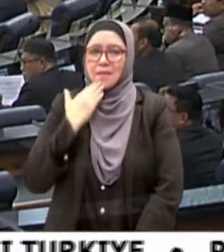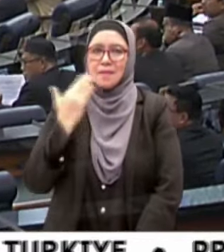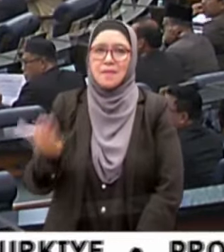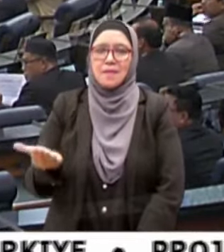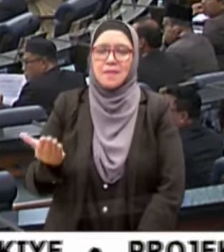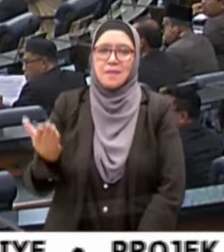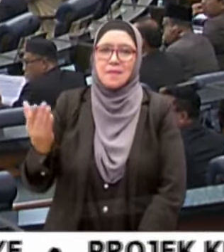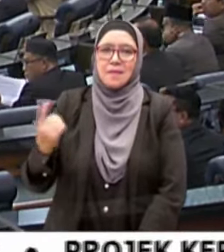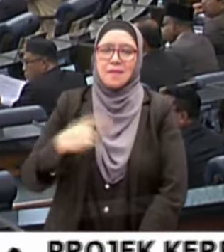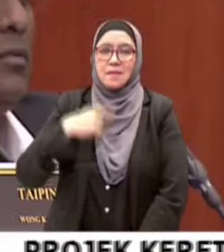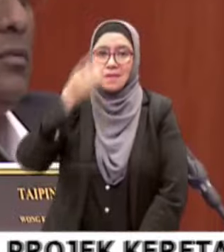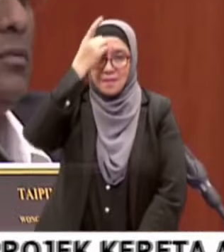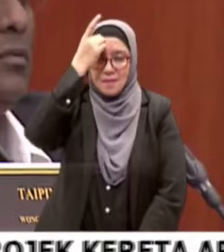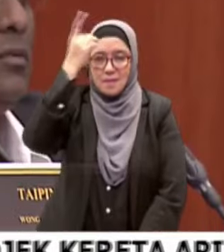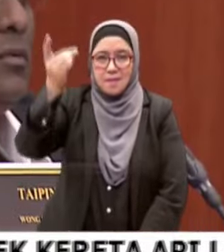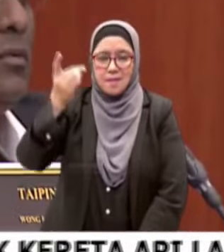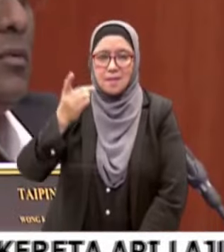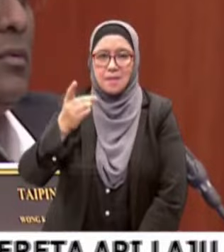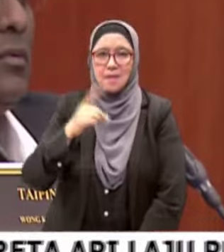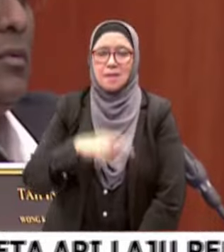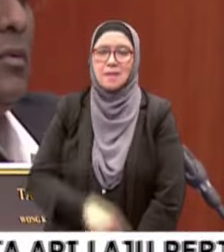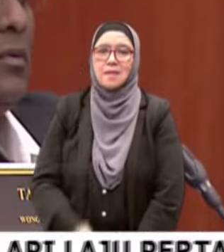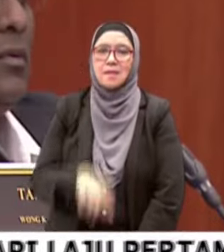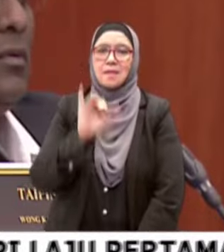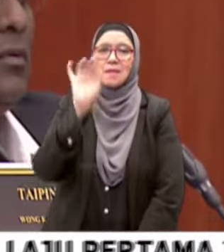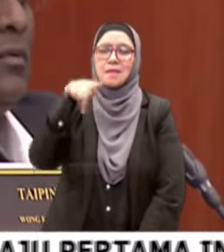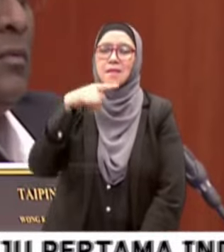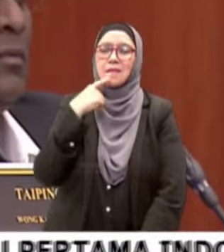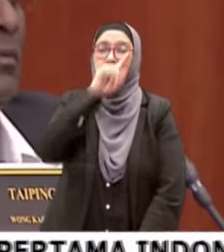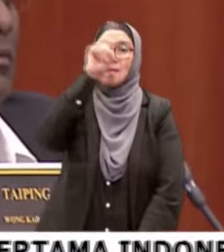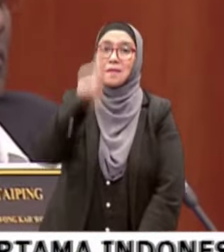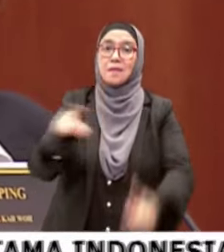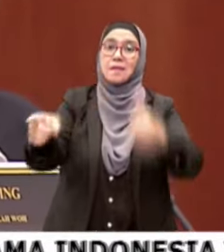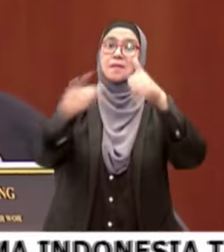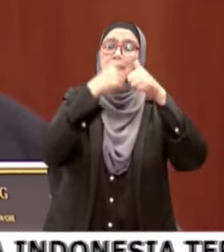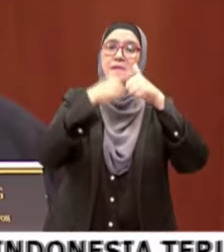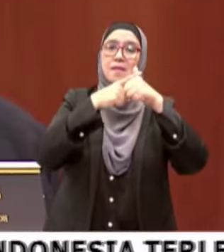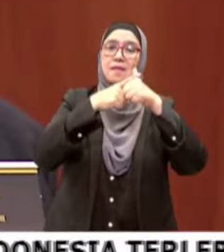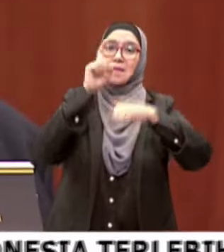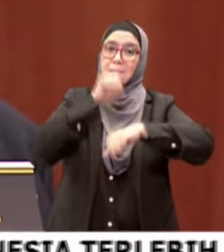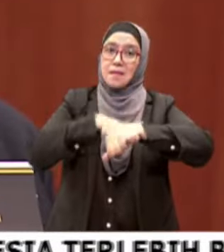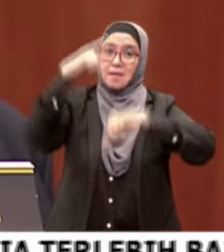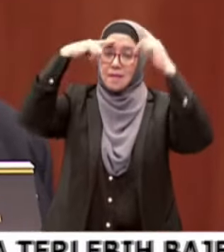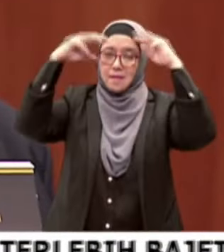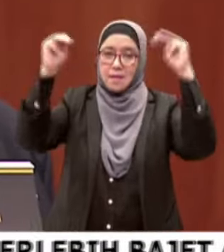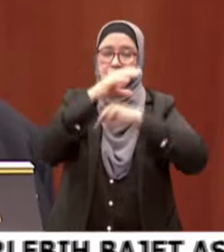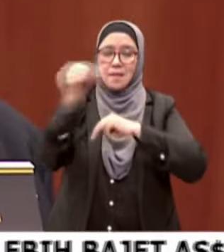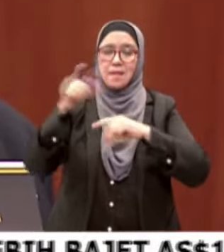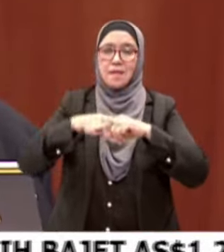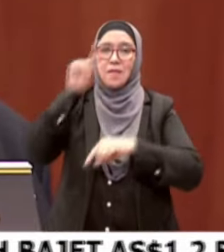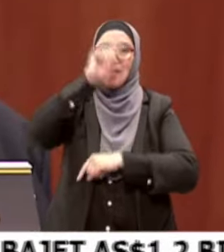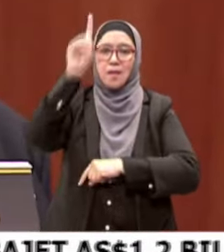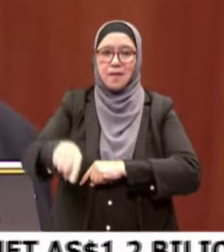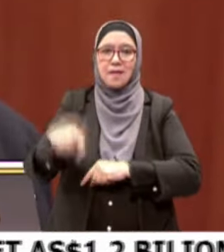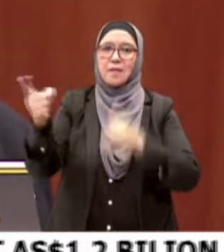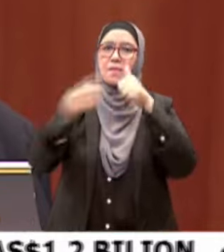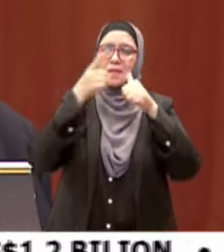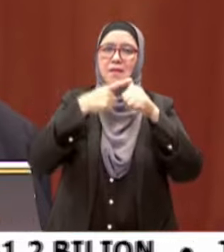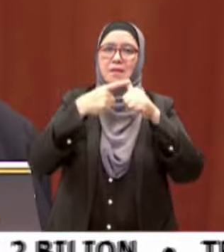soalnya pertama waktu pertanyaan-pertanyaan pertama saya mewakili kawasan typing